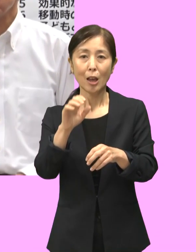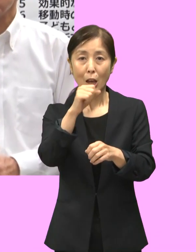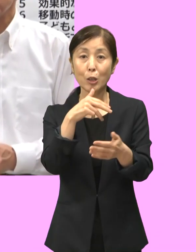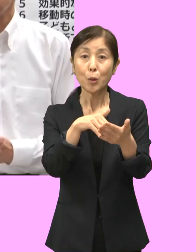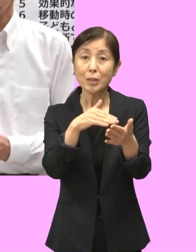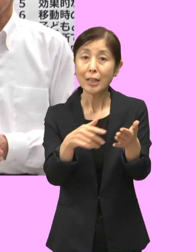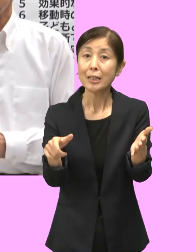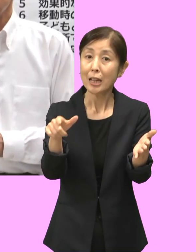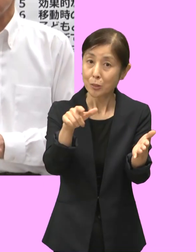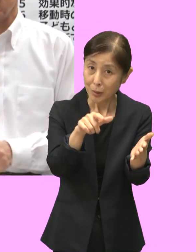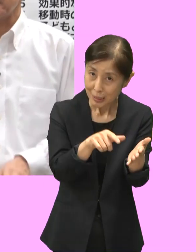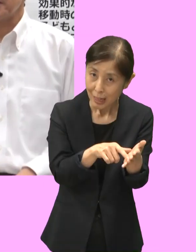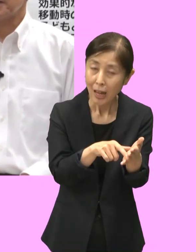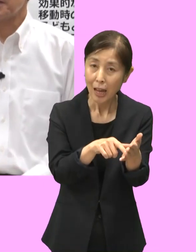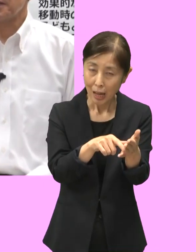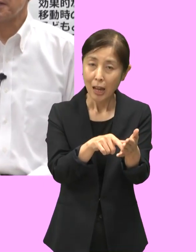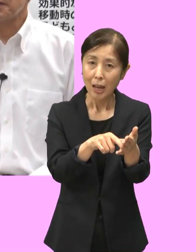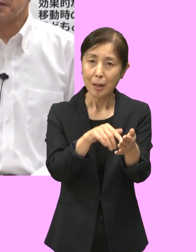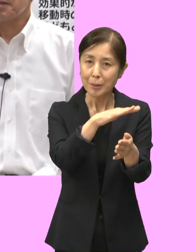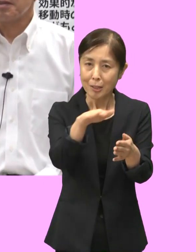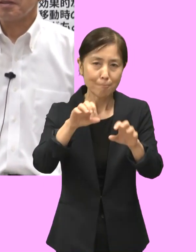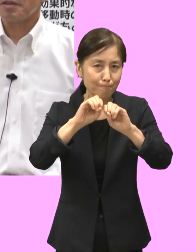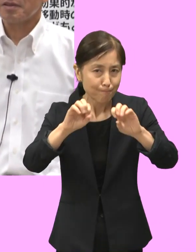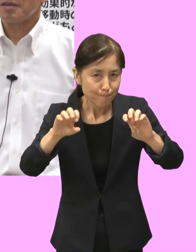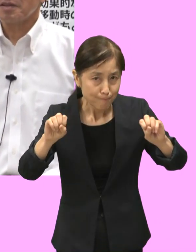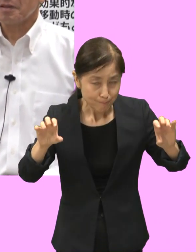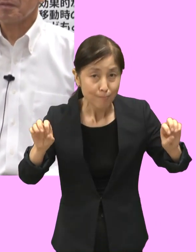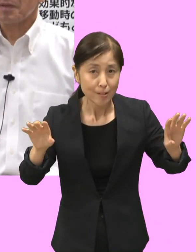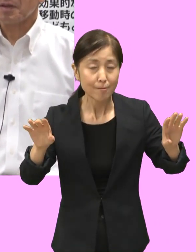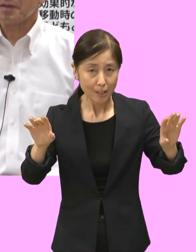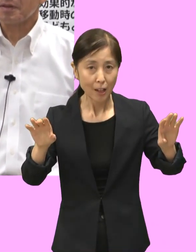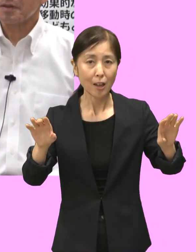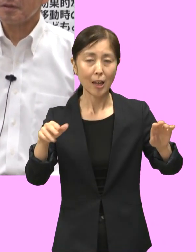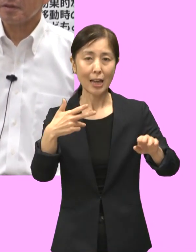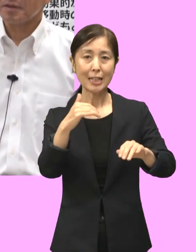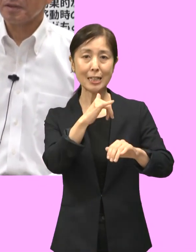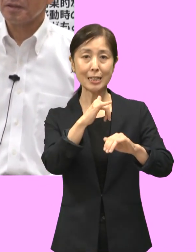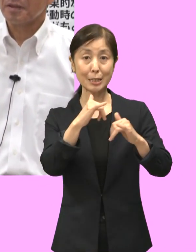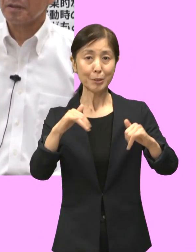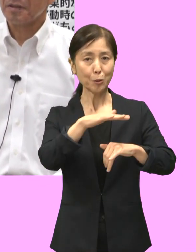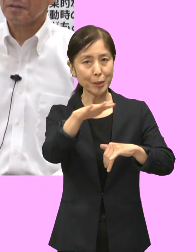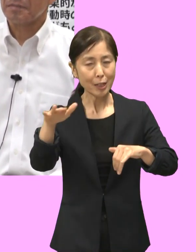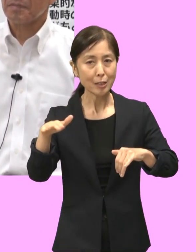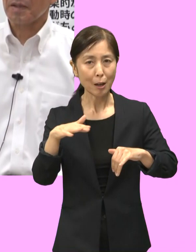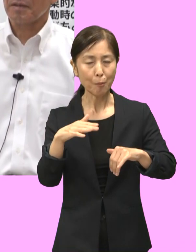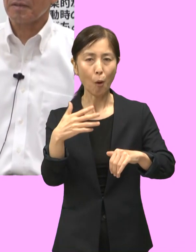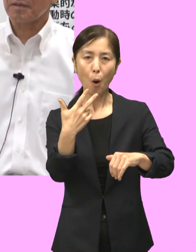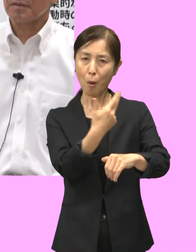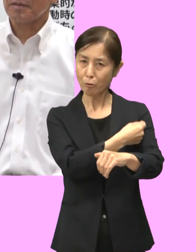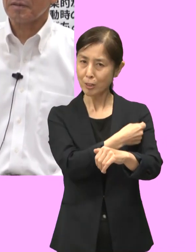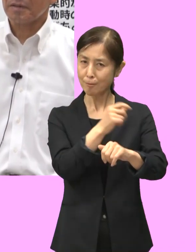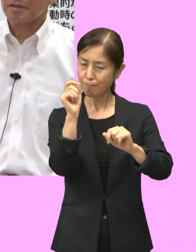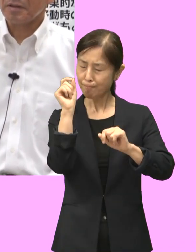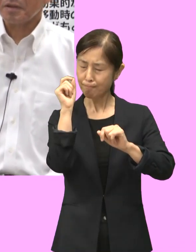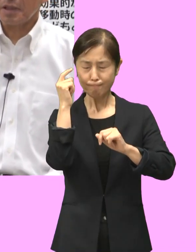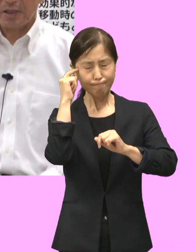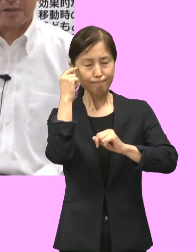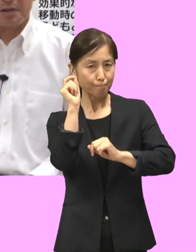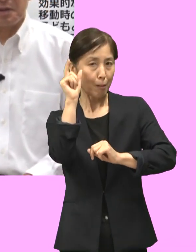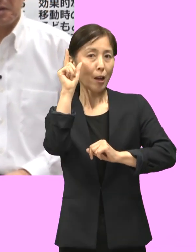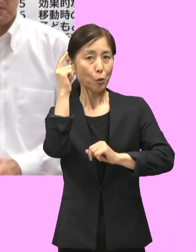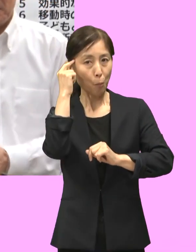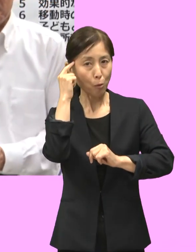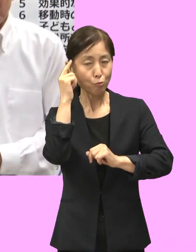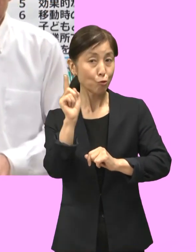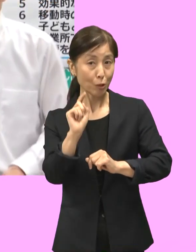算に計上して、まあ、このような形でアナウンスメントすることによって、まあ、市民の方の意識もこう上がる部分もあるのかなと思うんですが、その辺に関してはい